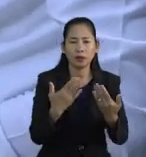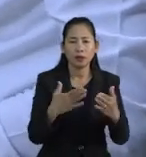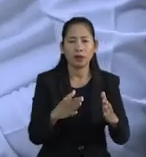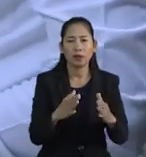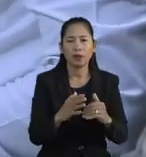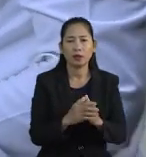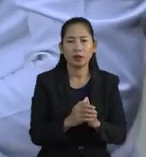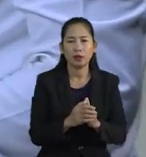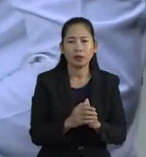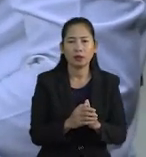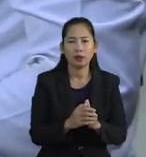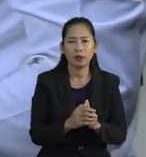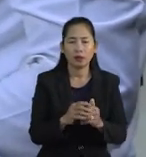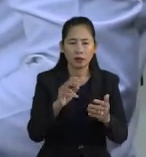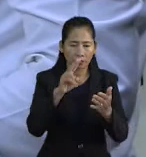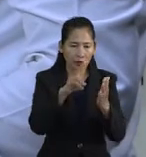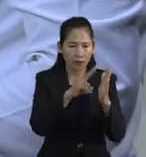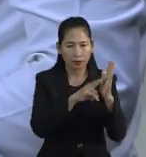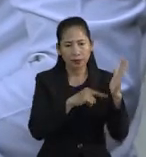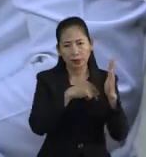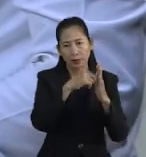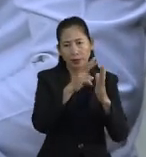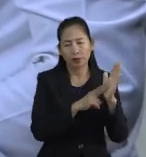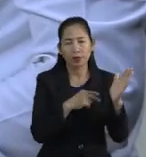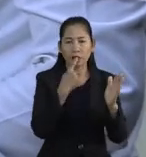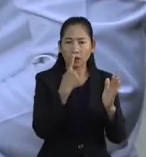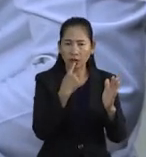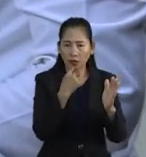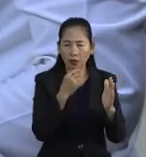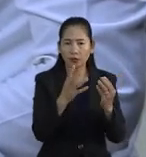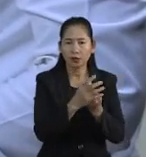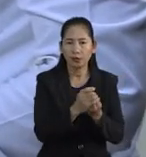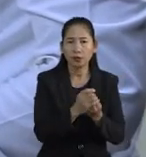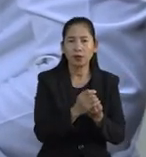là cụ ban phát po cỏ hóm chùm luôn